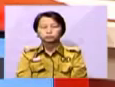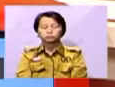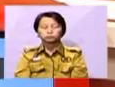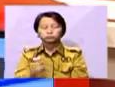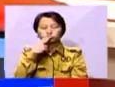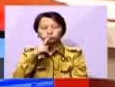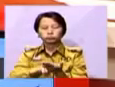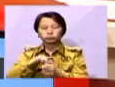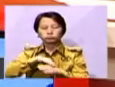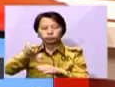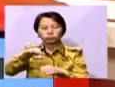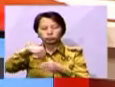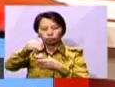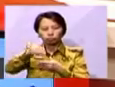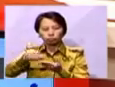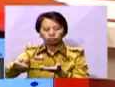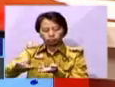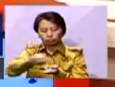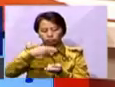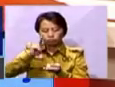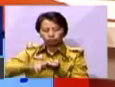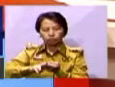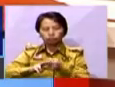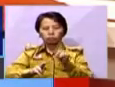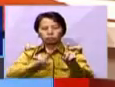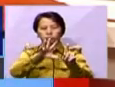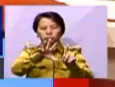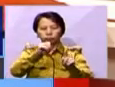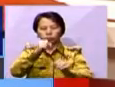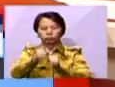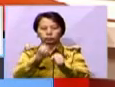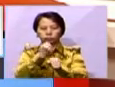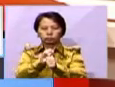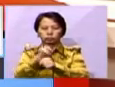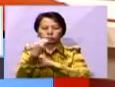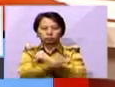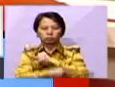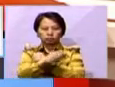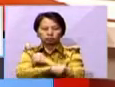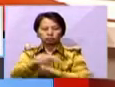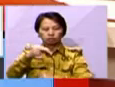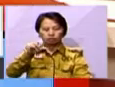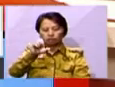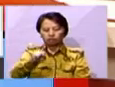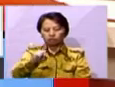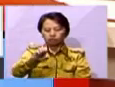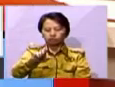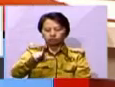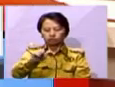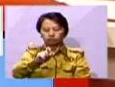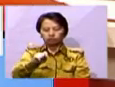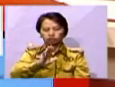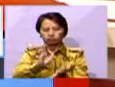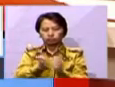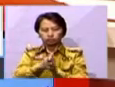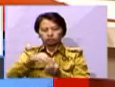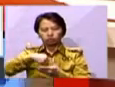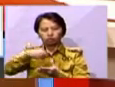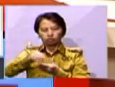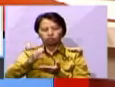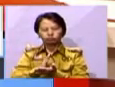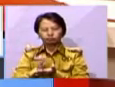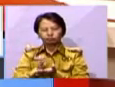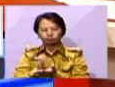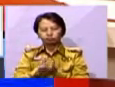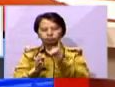Pos Malaysia Berhad mengeluarkan koleksi stamp 150 tahun negeri-negeri Selat yang akan menjadi keluaran sementara